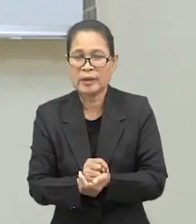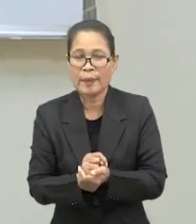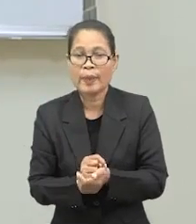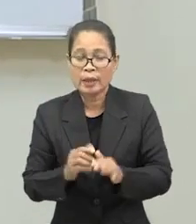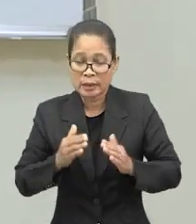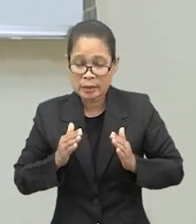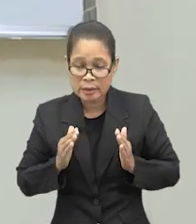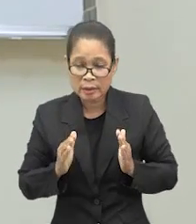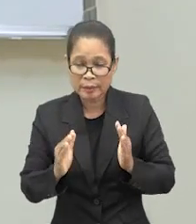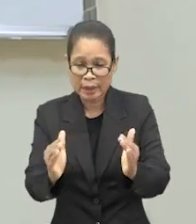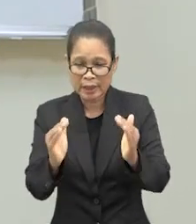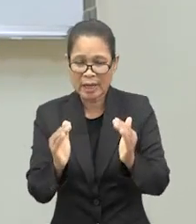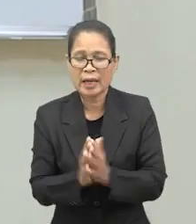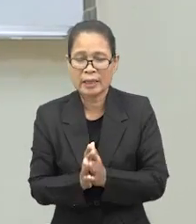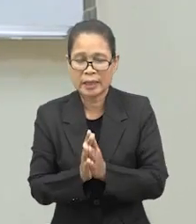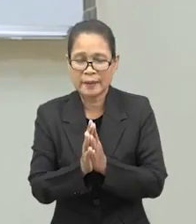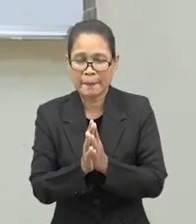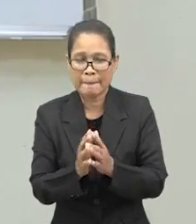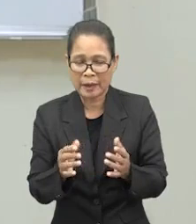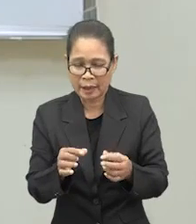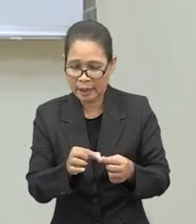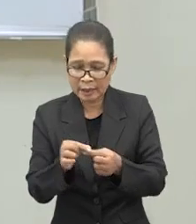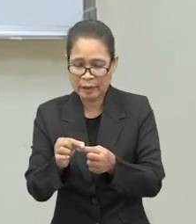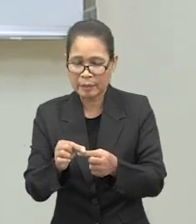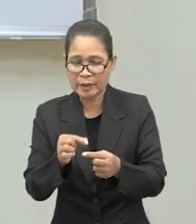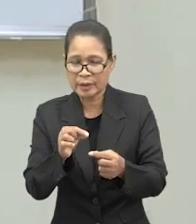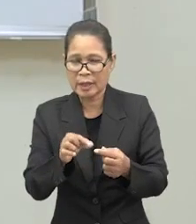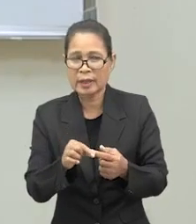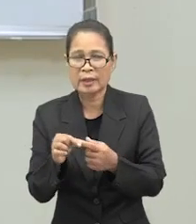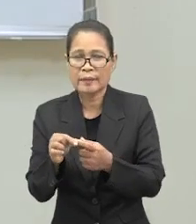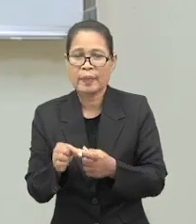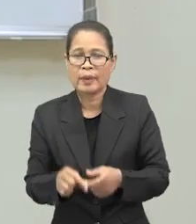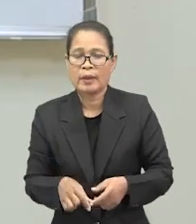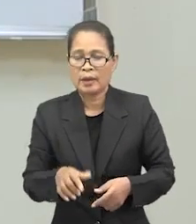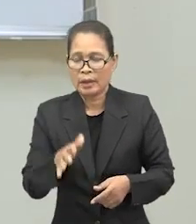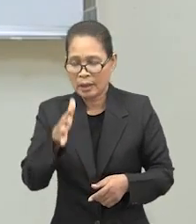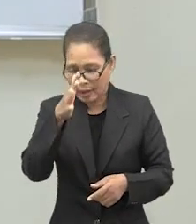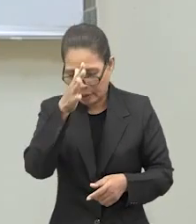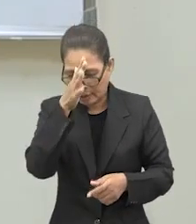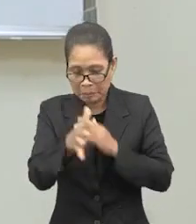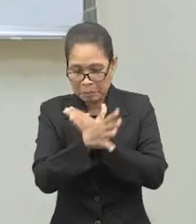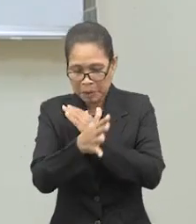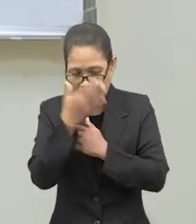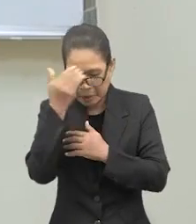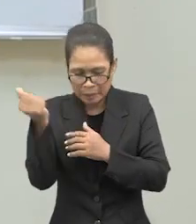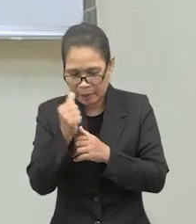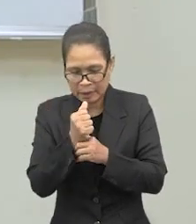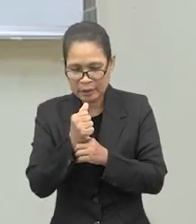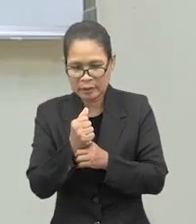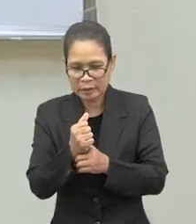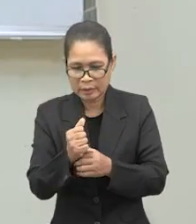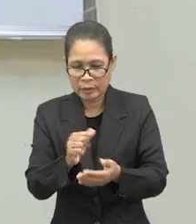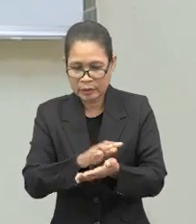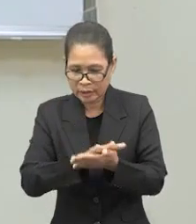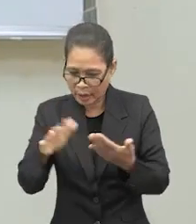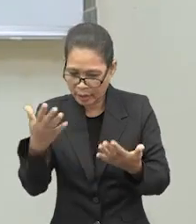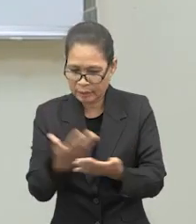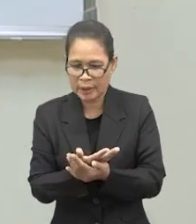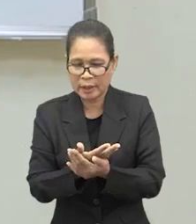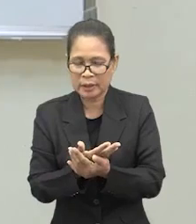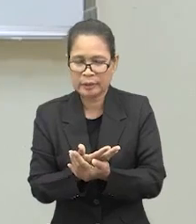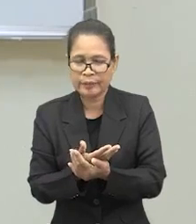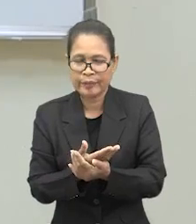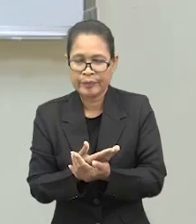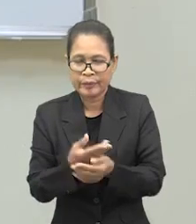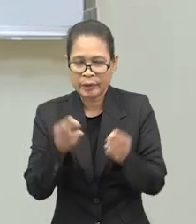chà sọp nâng nịch đài chia cả này bị xe được nế cồn cồn plịch bảo can chụp nâng cứ buôn ở